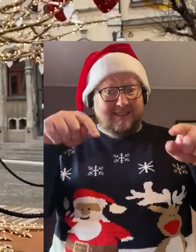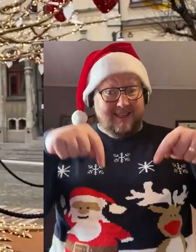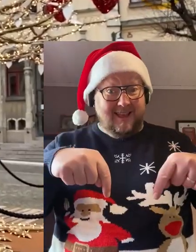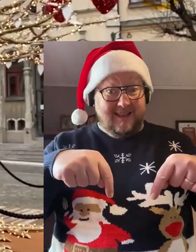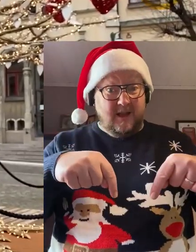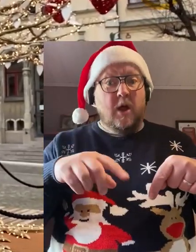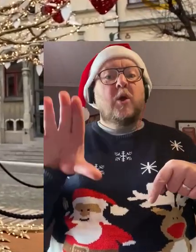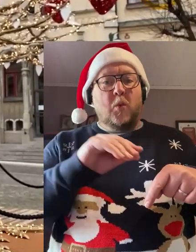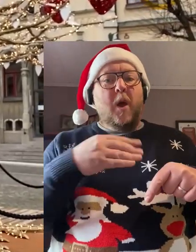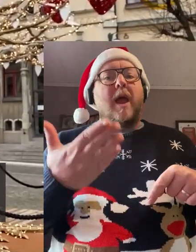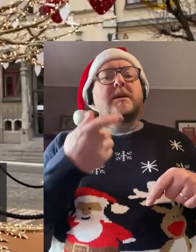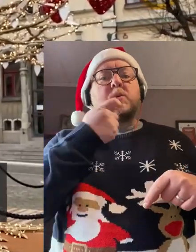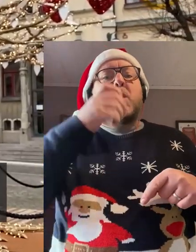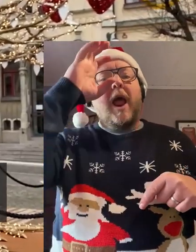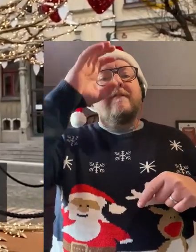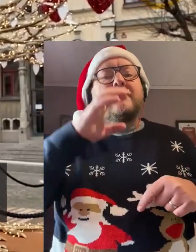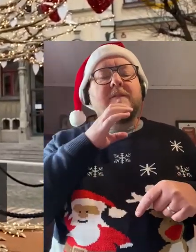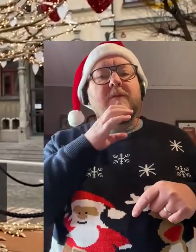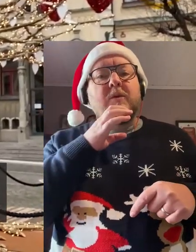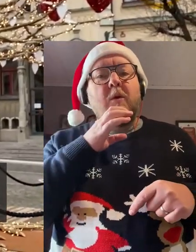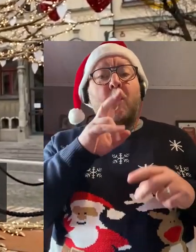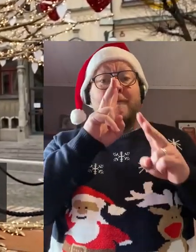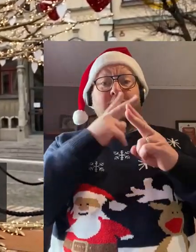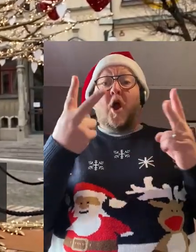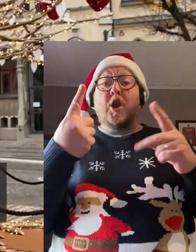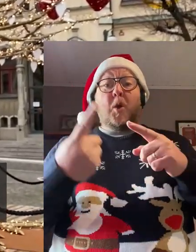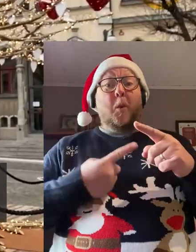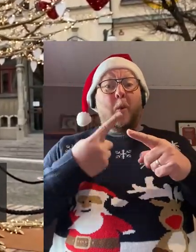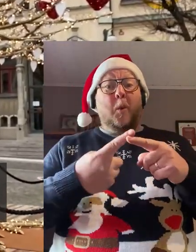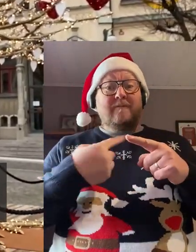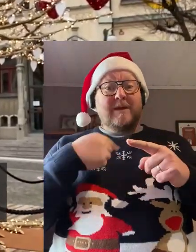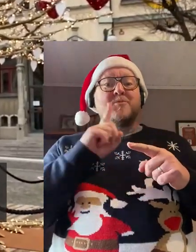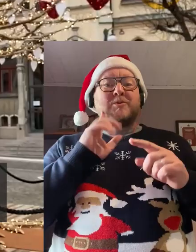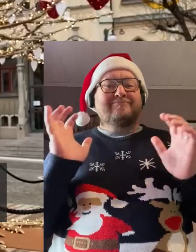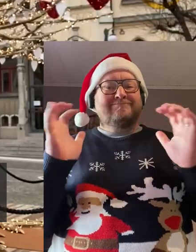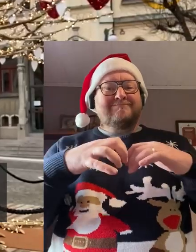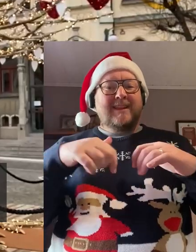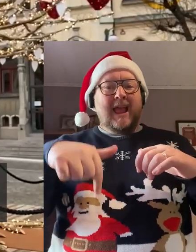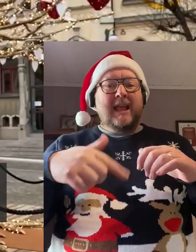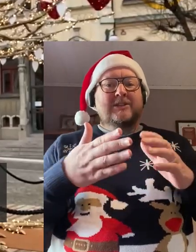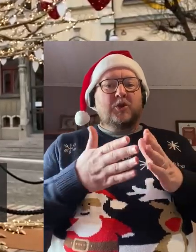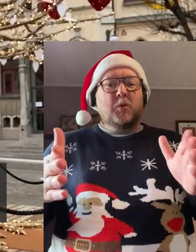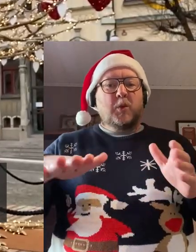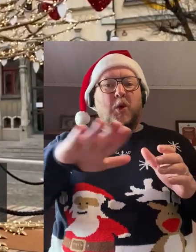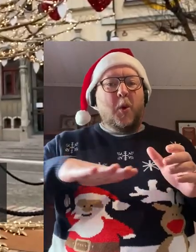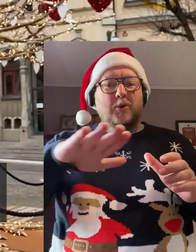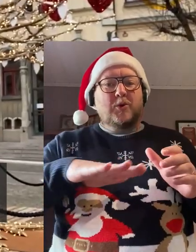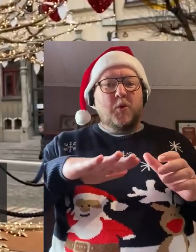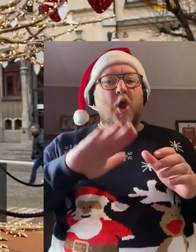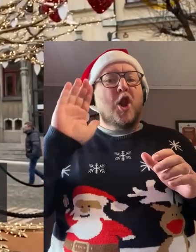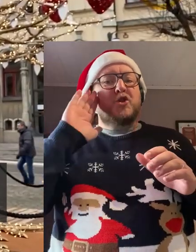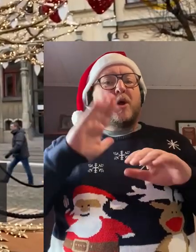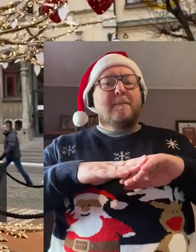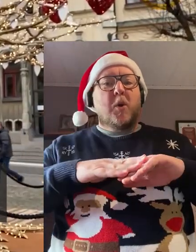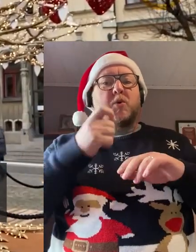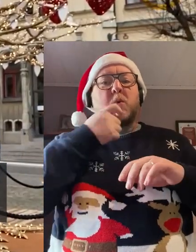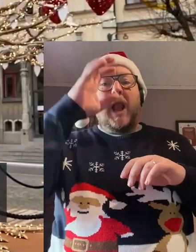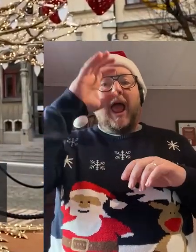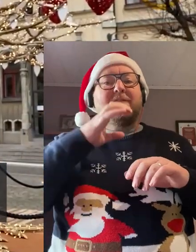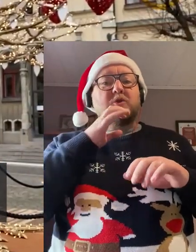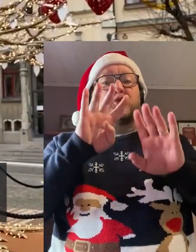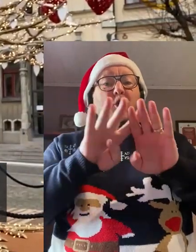När det här sänds så är det julafton. Och ett vanligt år så skulle vi ha samlat här på torget och lyssnat